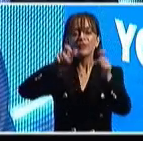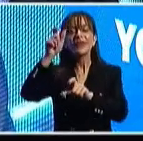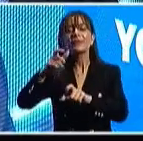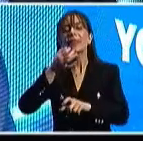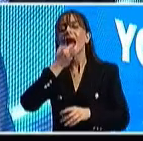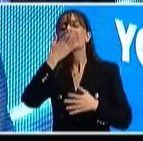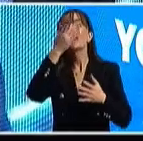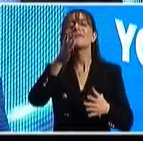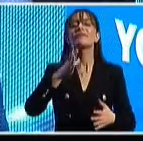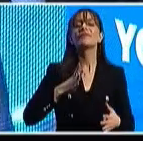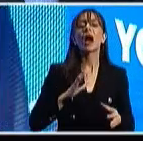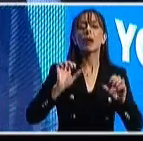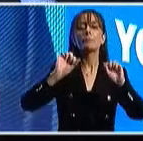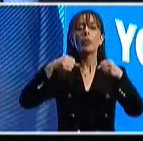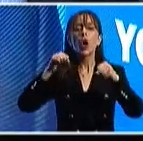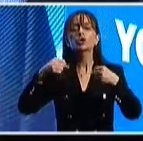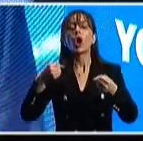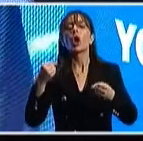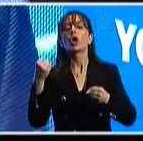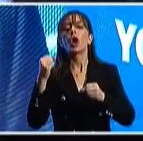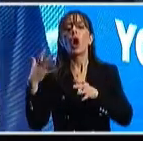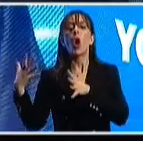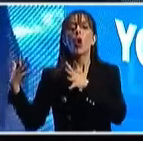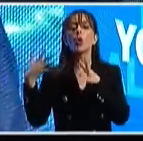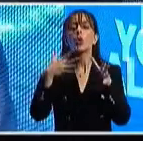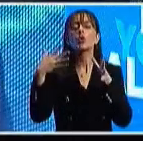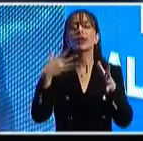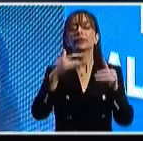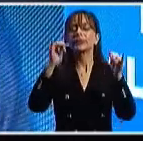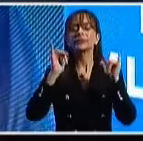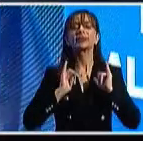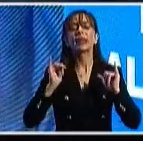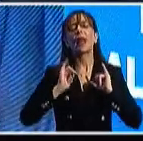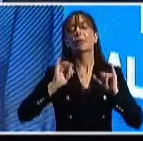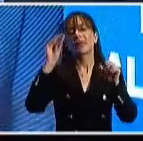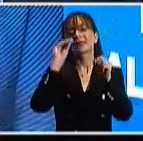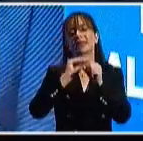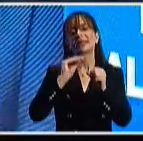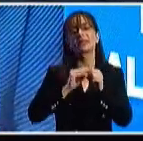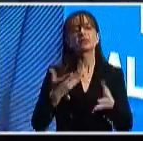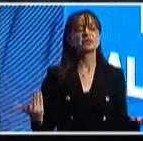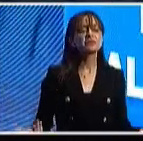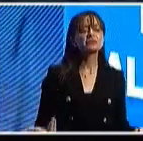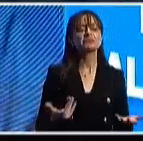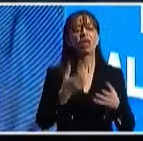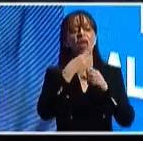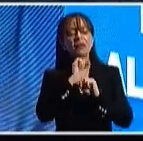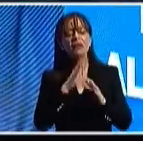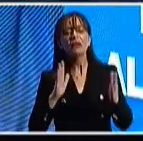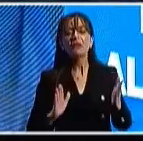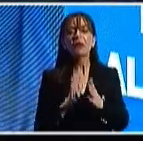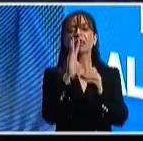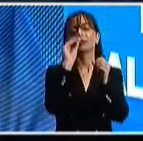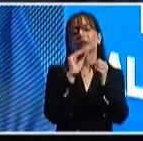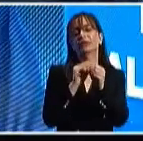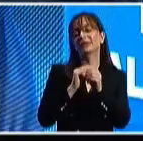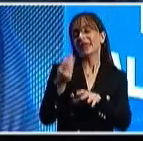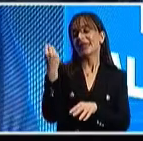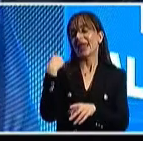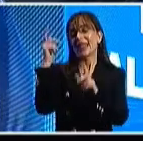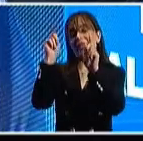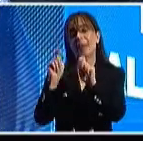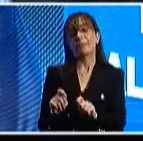ve motor kuryelerimizin dinlenmesi için, yine ihtiyaçlarının karşılanabilmesi için yeni